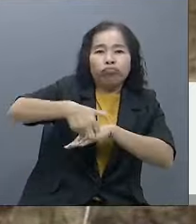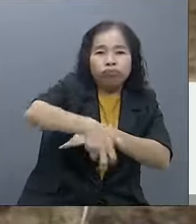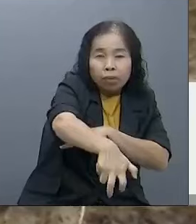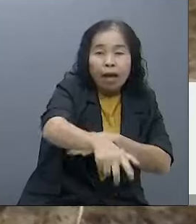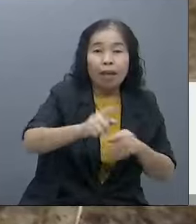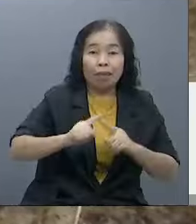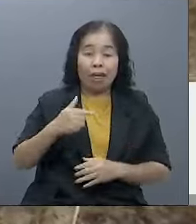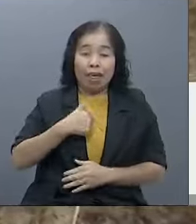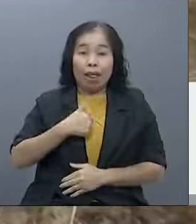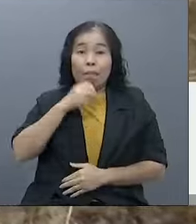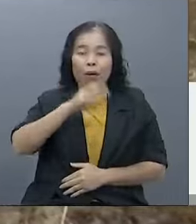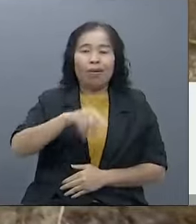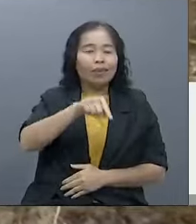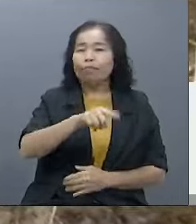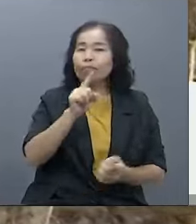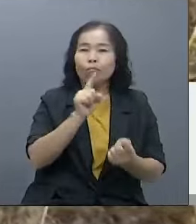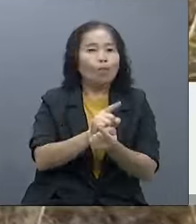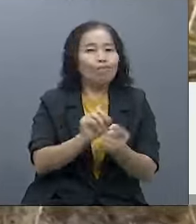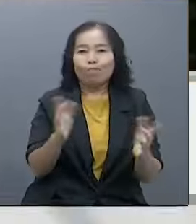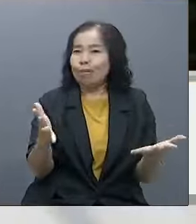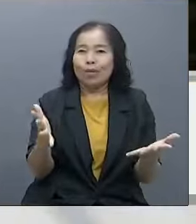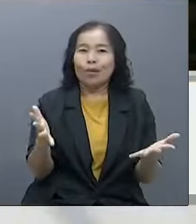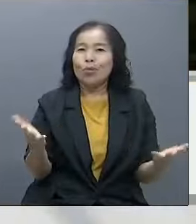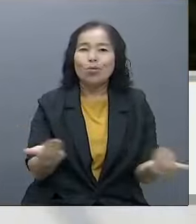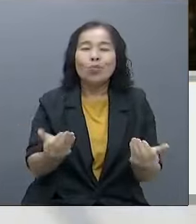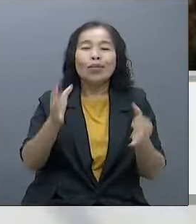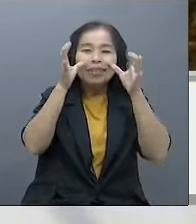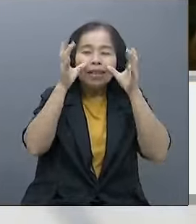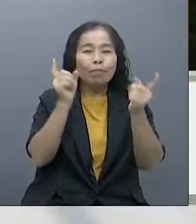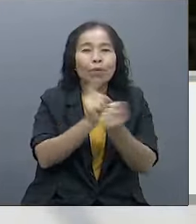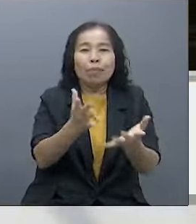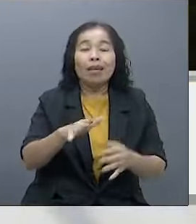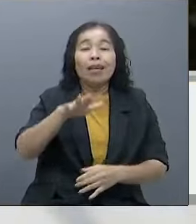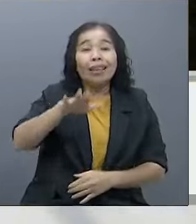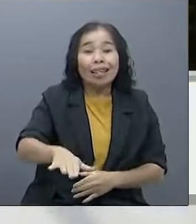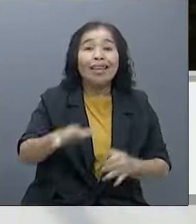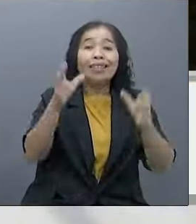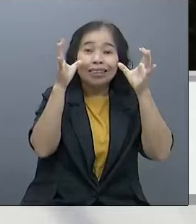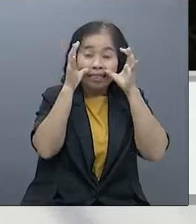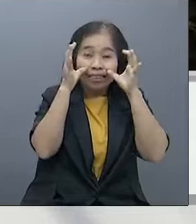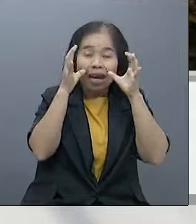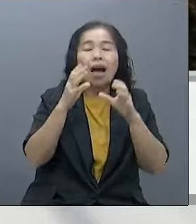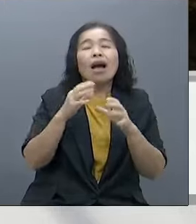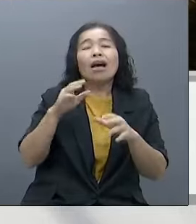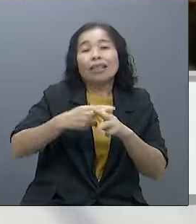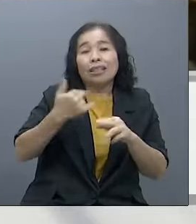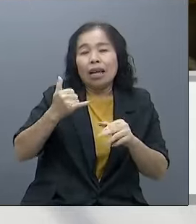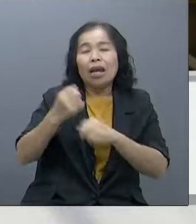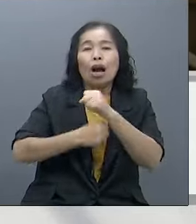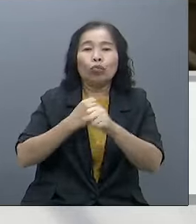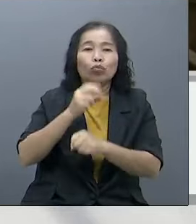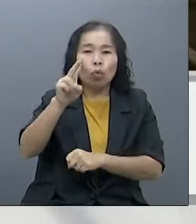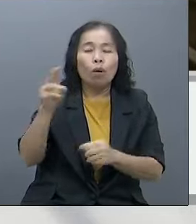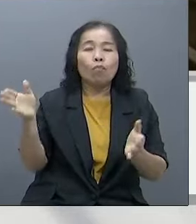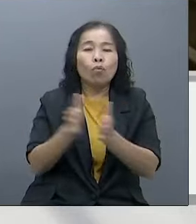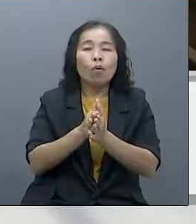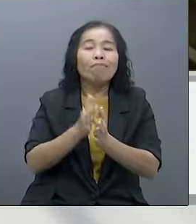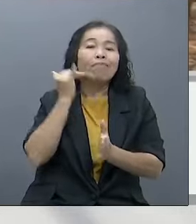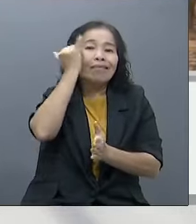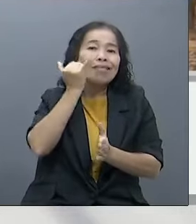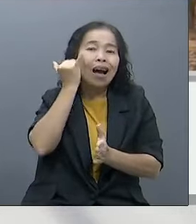เล่ามาไม่พบน้องเสือนะคะคุณผู้ชมคะน้องเสือเป็นเด็กลาวหูวัยเพียงแค่2ขวบค่ะอาศัยอยู่กับยายแล้วก็ลุง